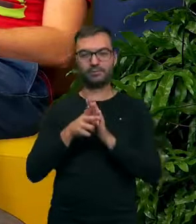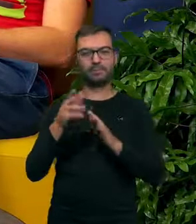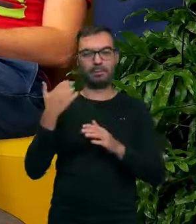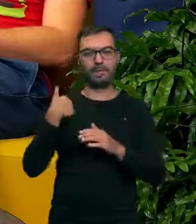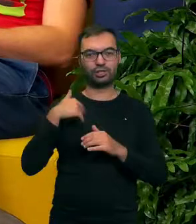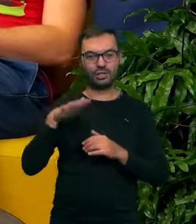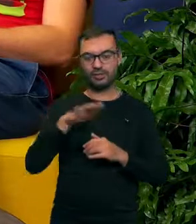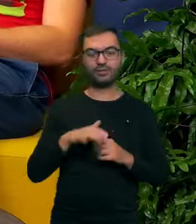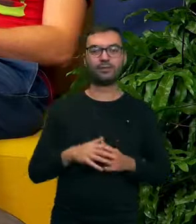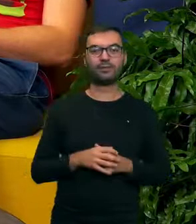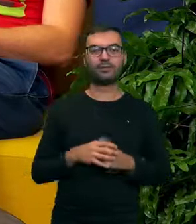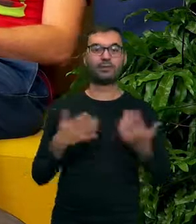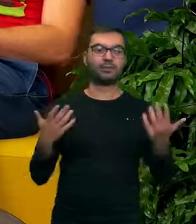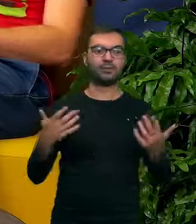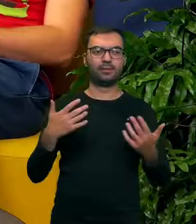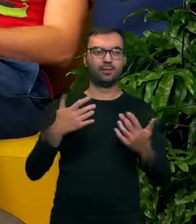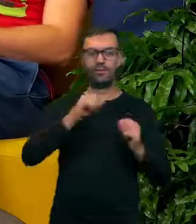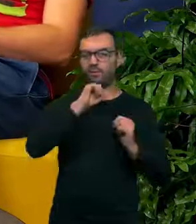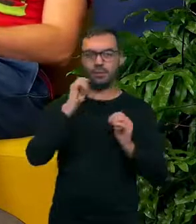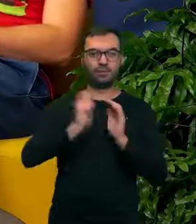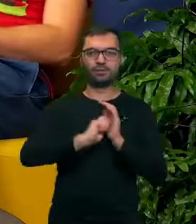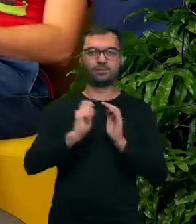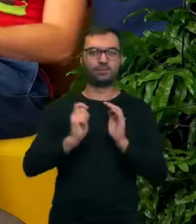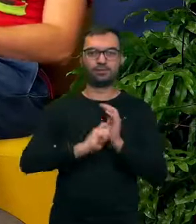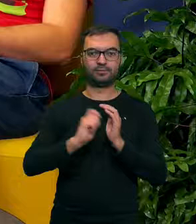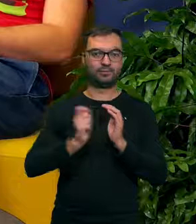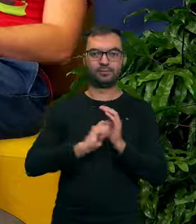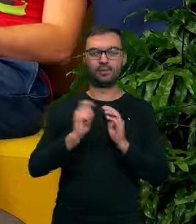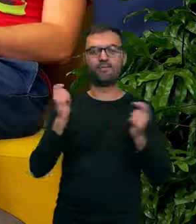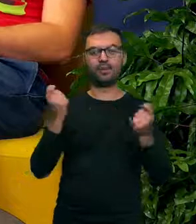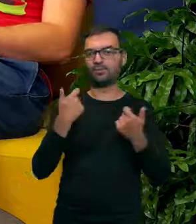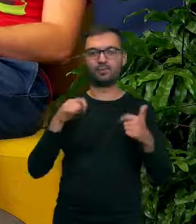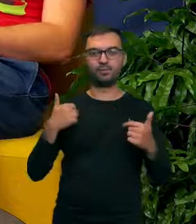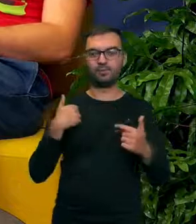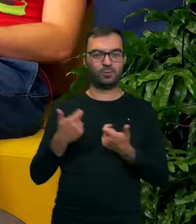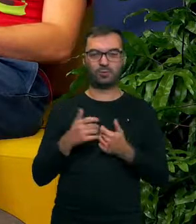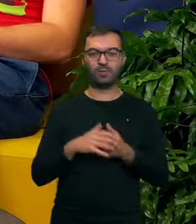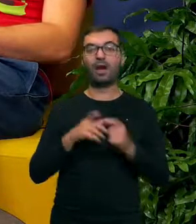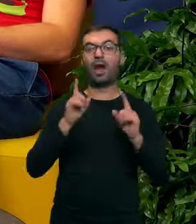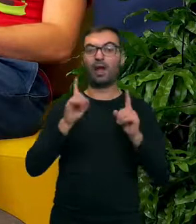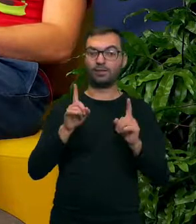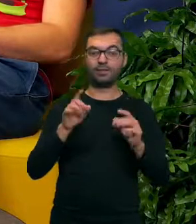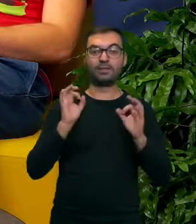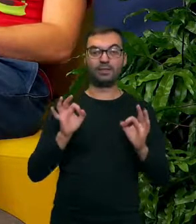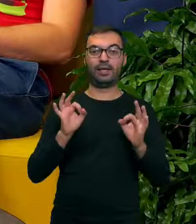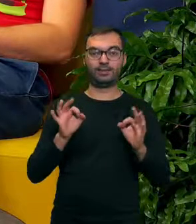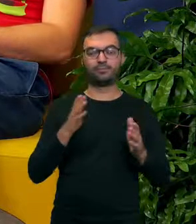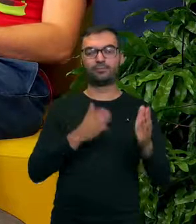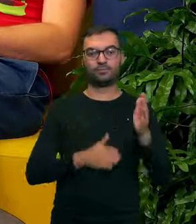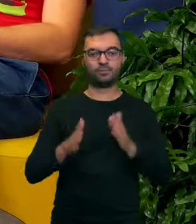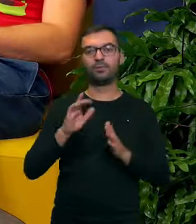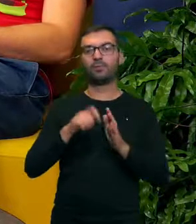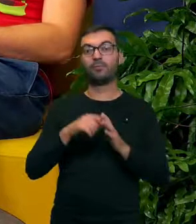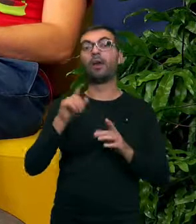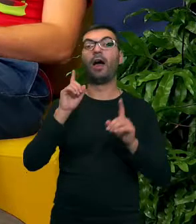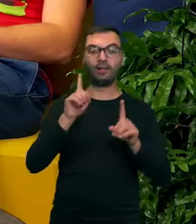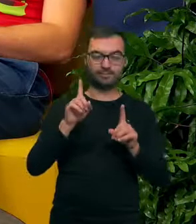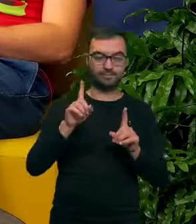w Bieszczady, więc prawie w ogóle nie jeździłem z filmem po festiwalach wtedy. Natomiast teraz przygotowuję film